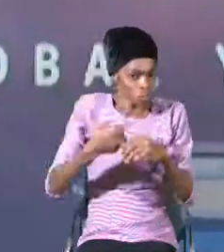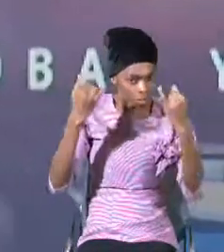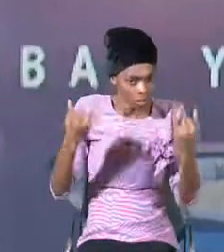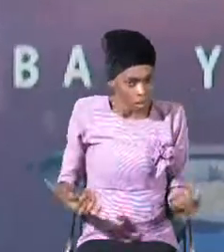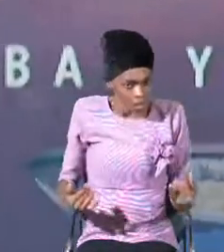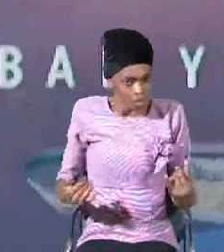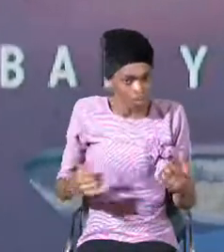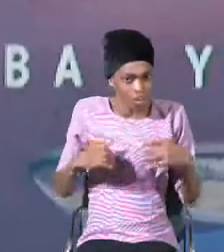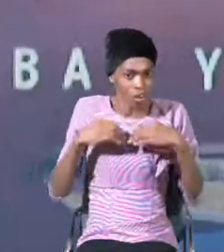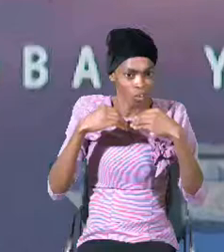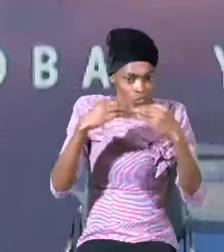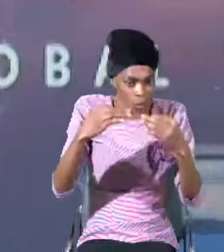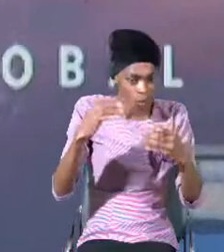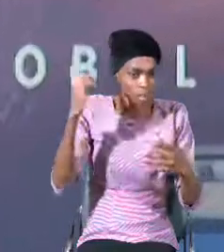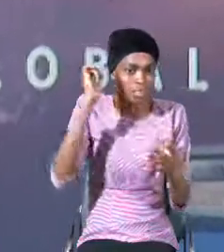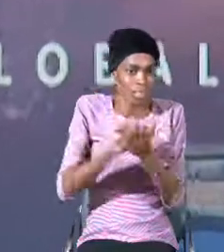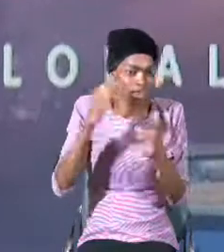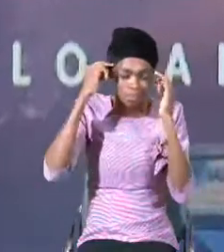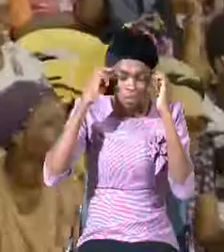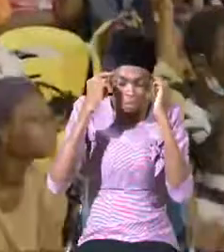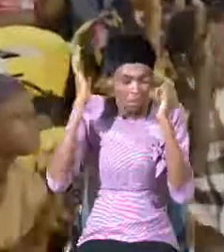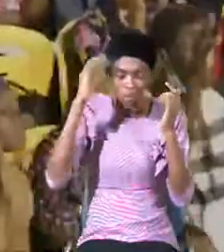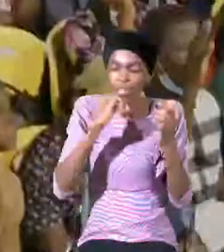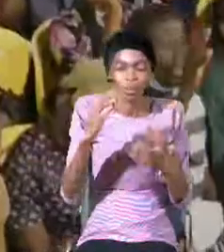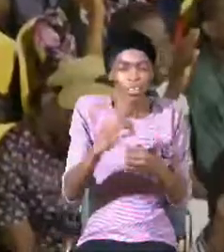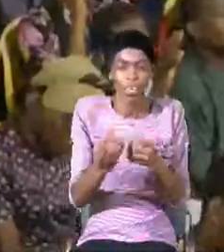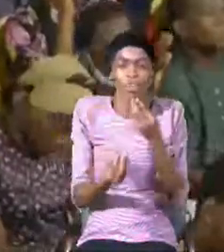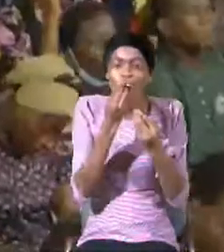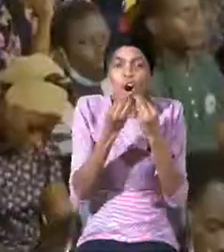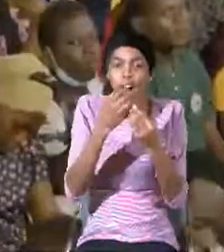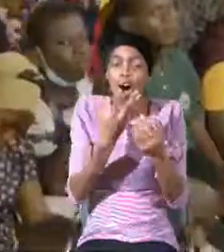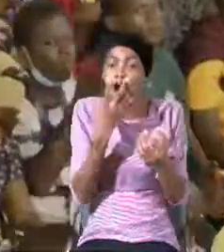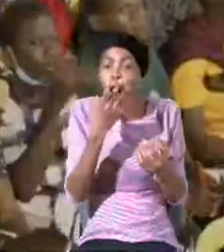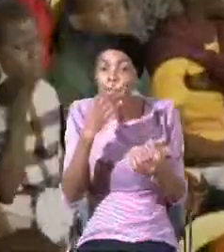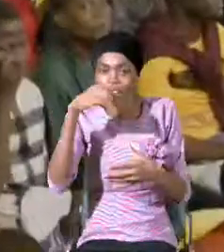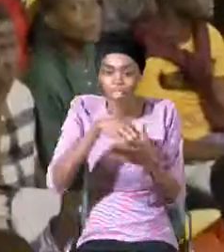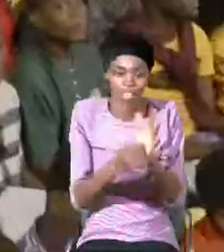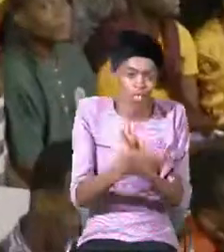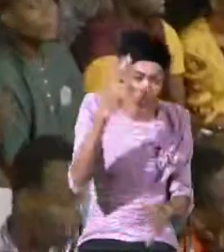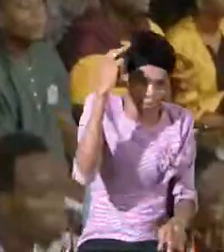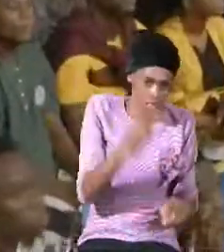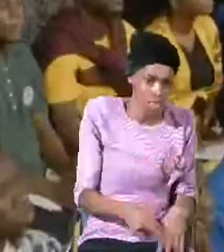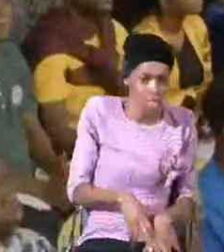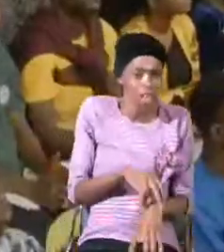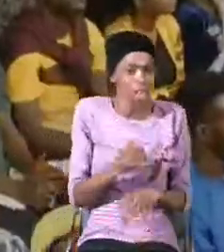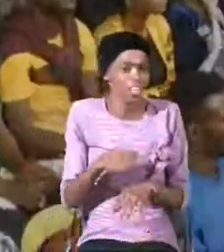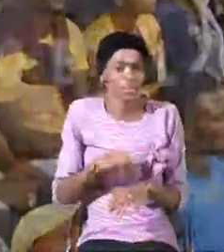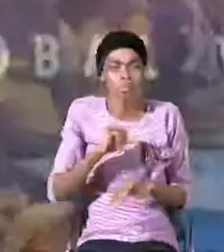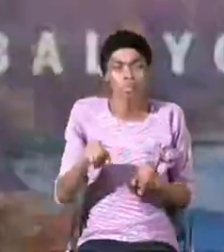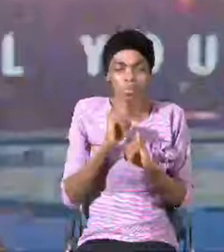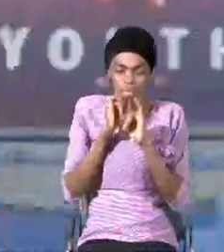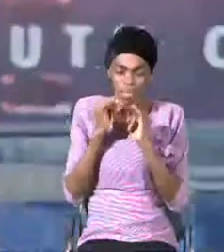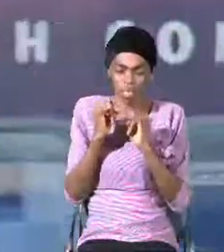maintenant, ce cerveau ne va plus se chauffer. Chaque fois que je vais pour un